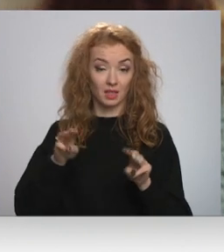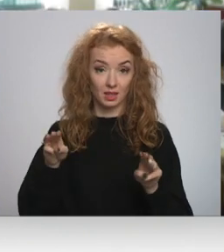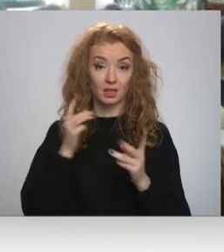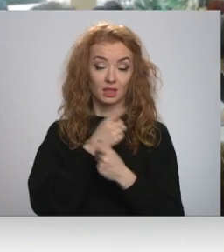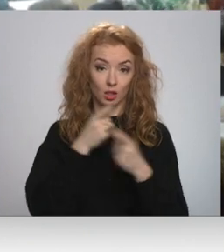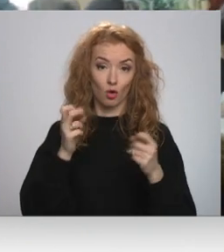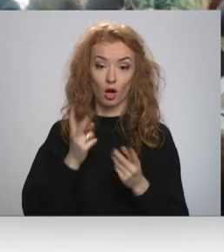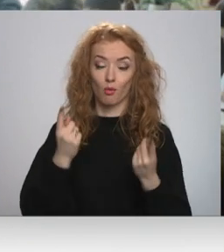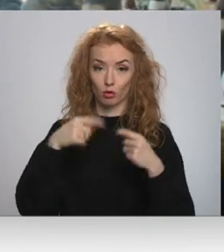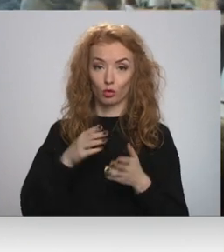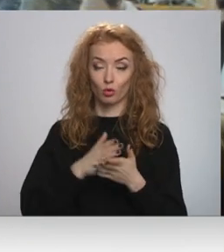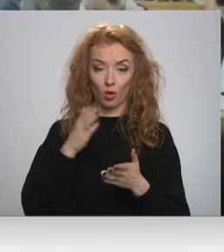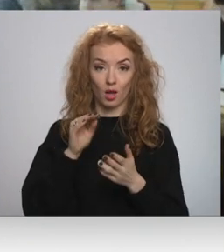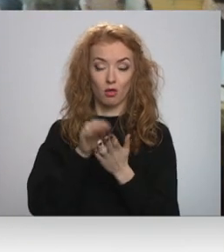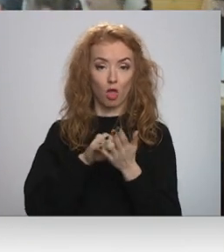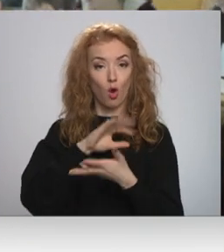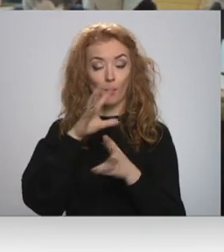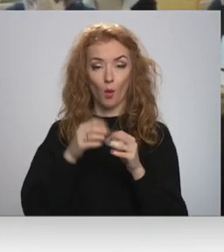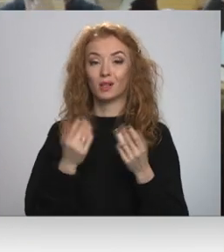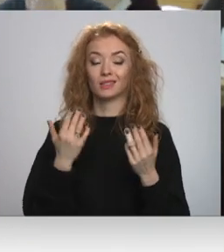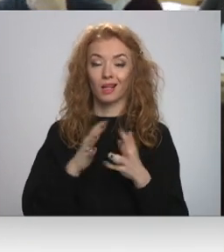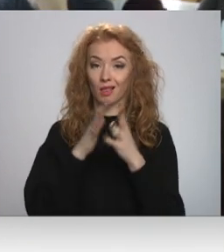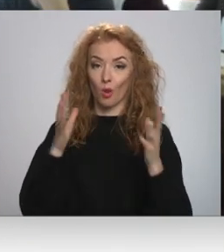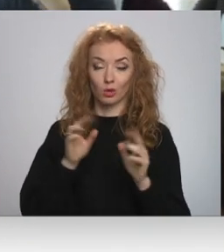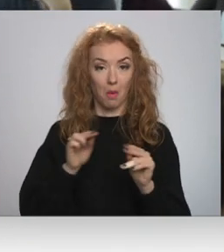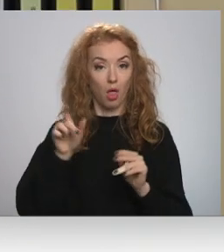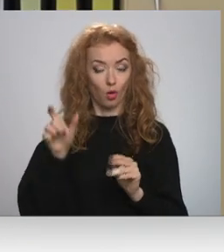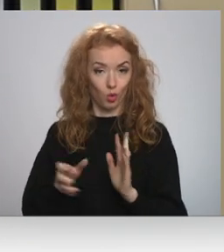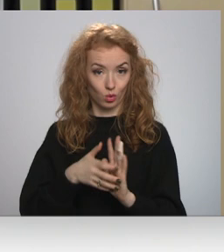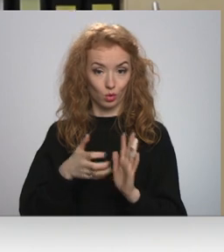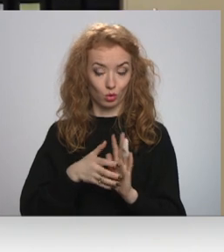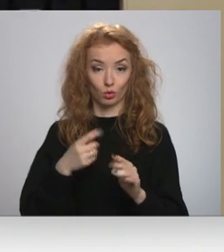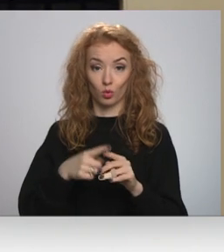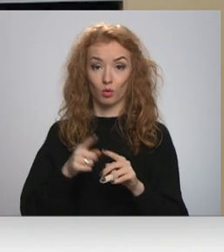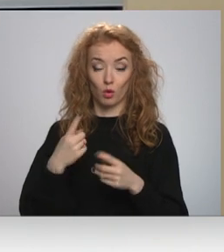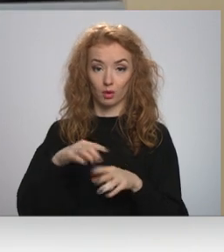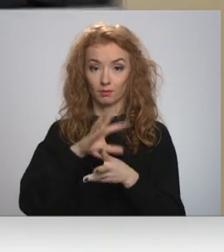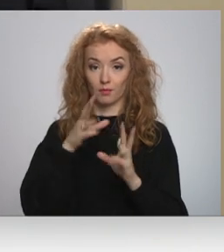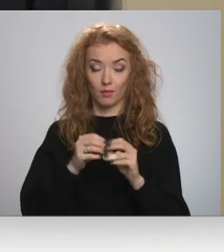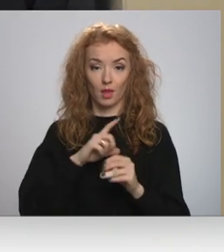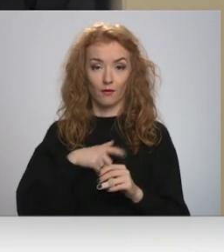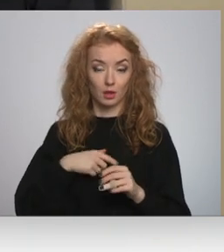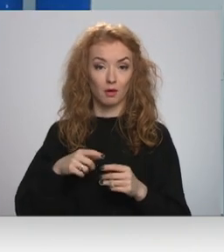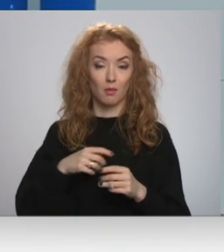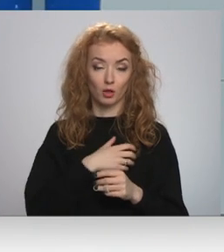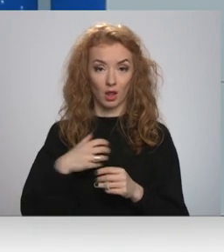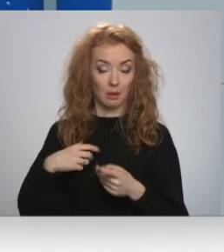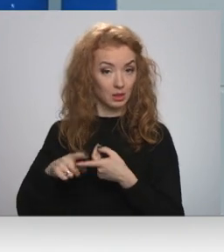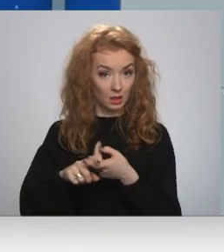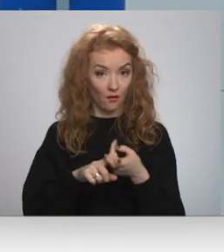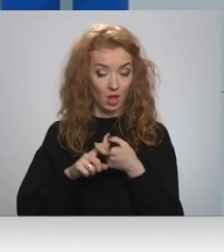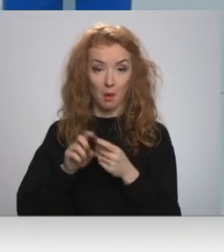informē, ka šobrīd notiek datu apkopojums par to, cik daudz pedagogu trūks nozarē. Datus apkopo Latvijas pašvaldības savienība. Plānos, ka